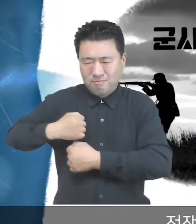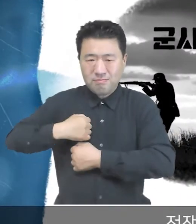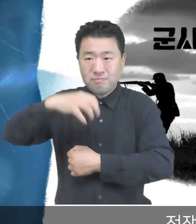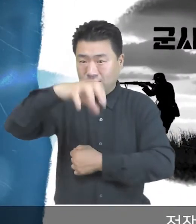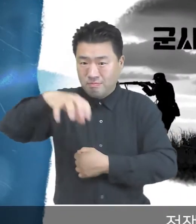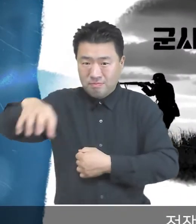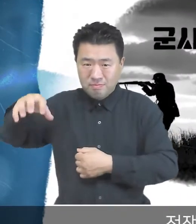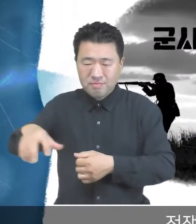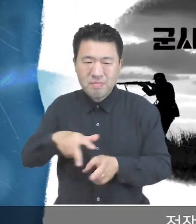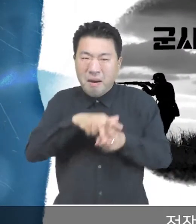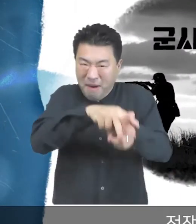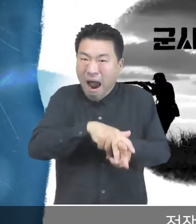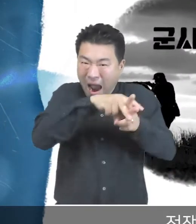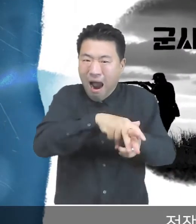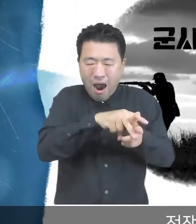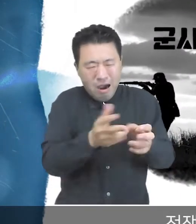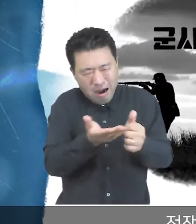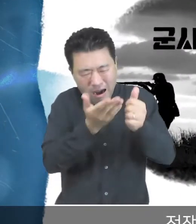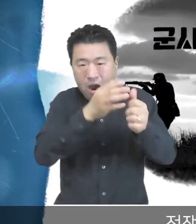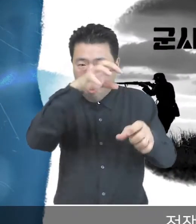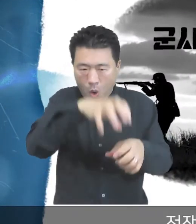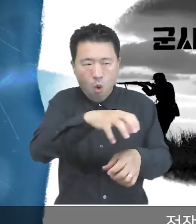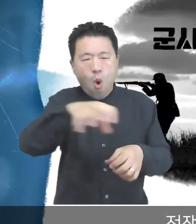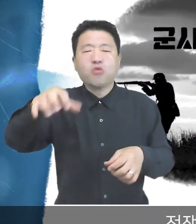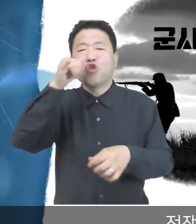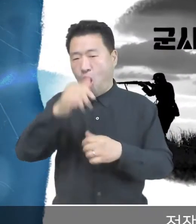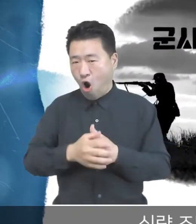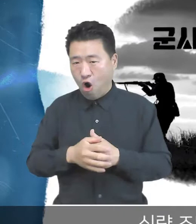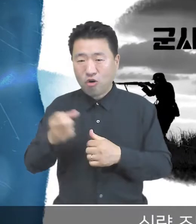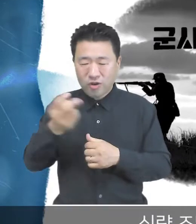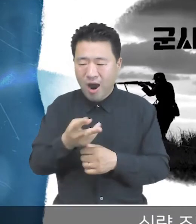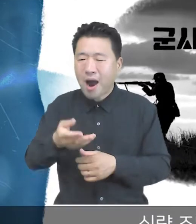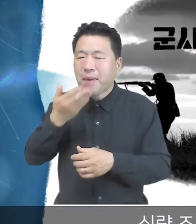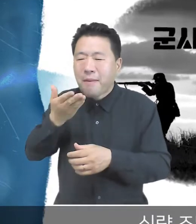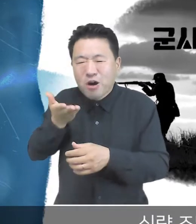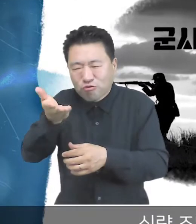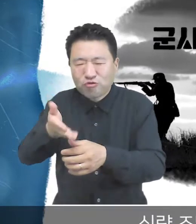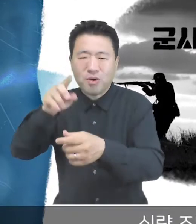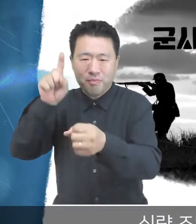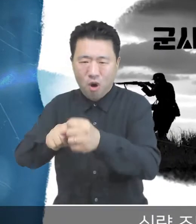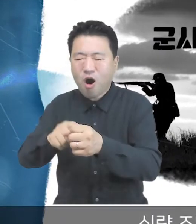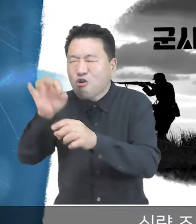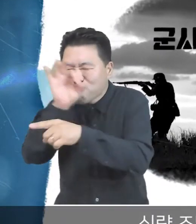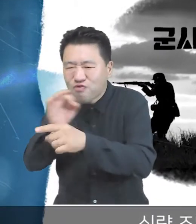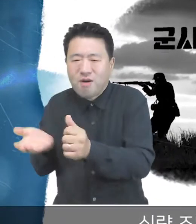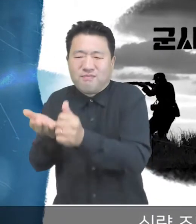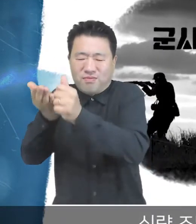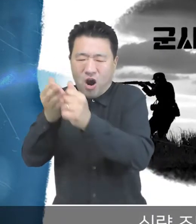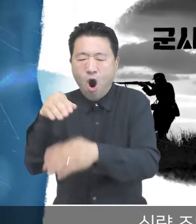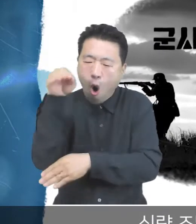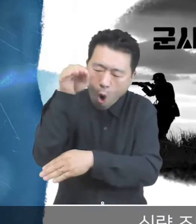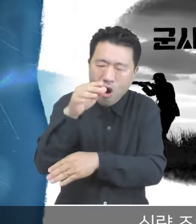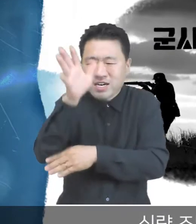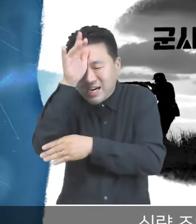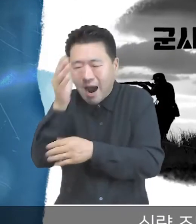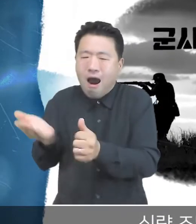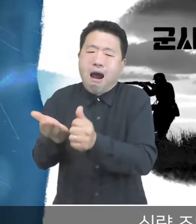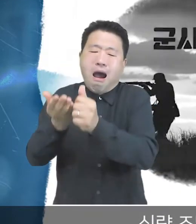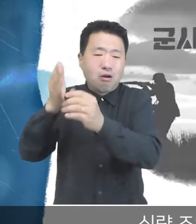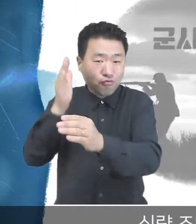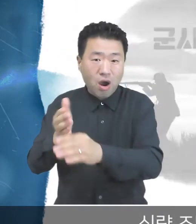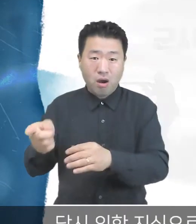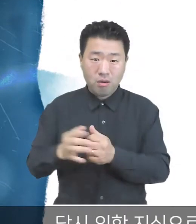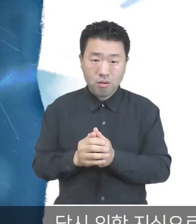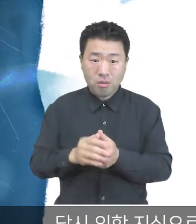군사기지로 전쟁 중인 수천 마리의 말들을 돌보기 위한 마구간과 식량 조달을 위한 돼지, 오리 및 닭들을 기르고